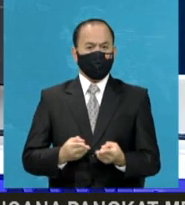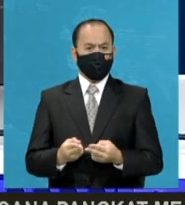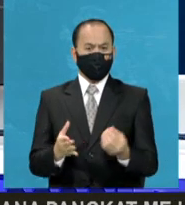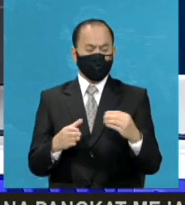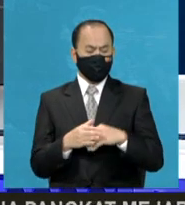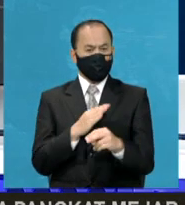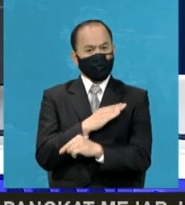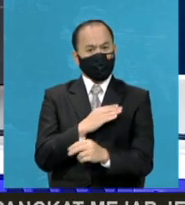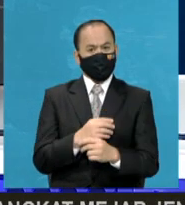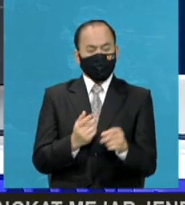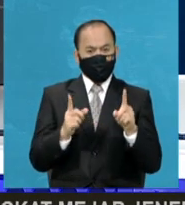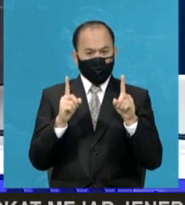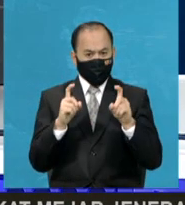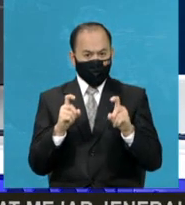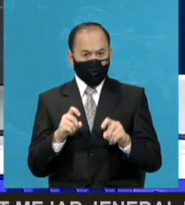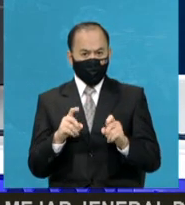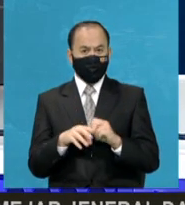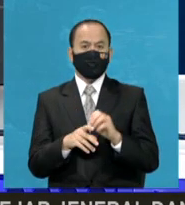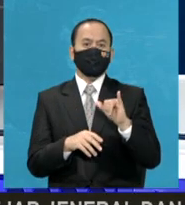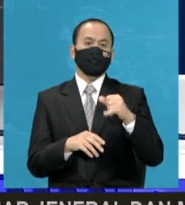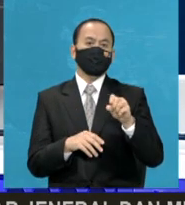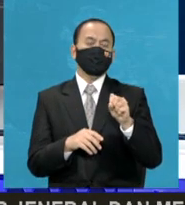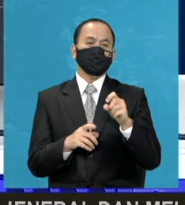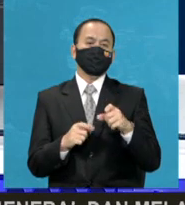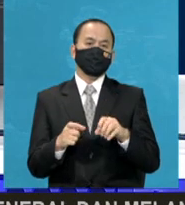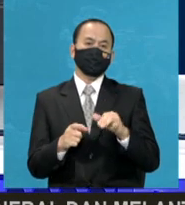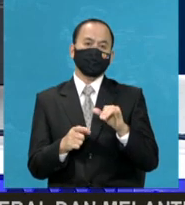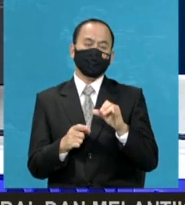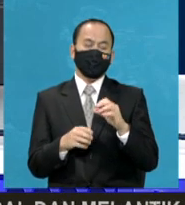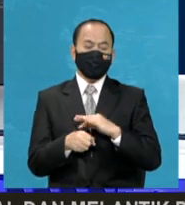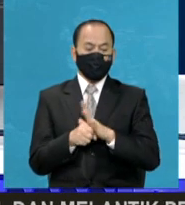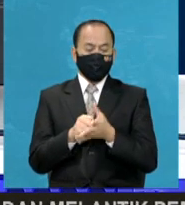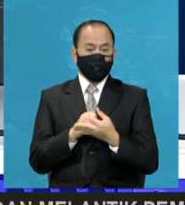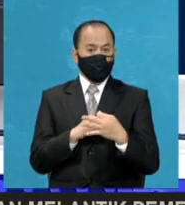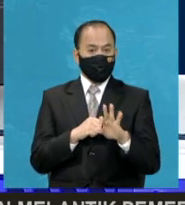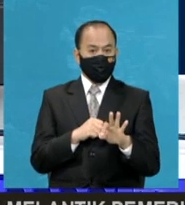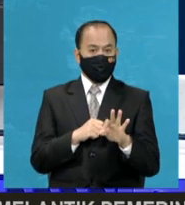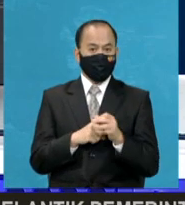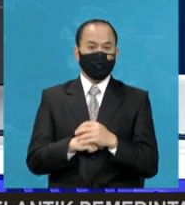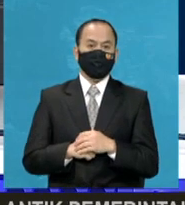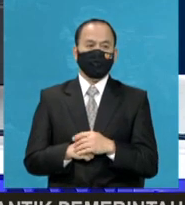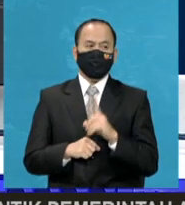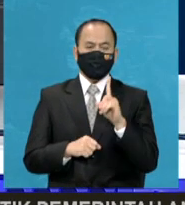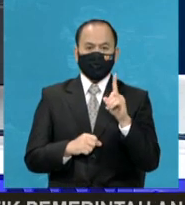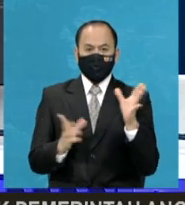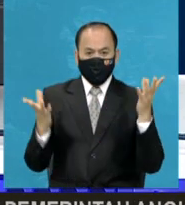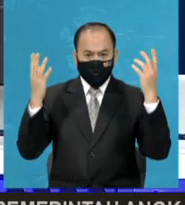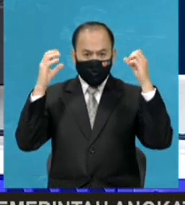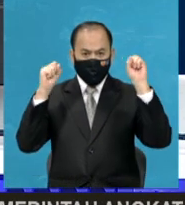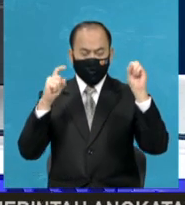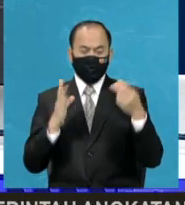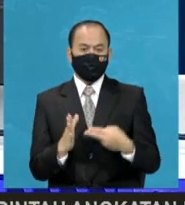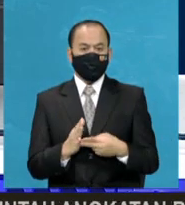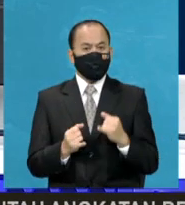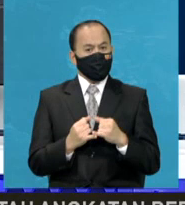jalankan hujan Jono Ming sequencing dalam mengenal pasti varian combined in adalah satu lagi pencapaian terkini